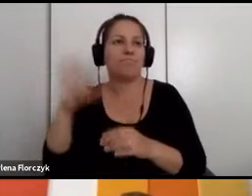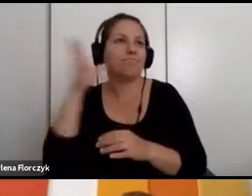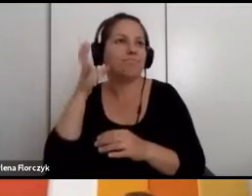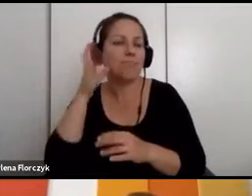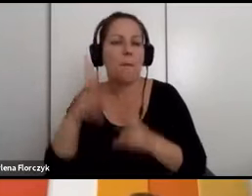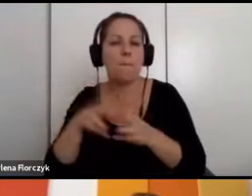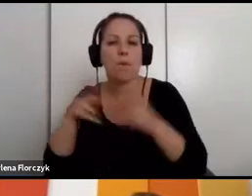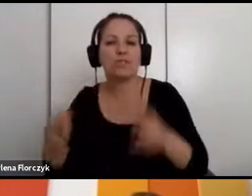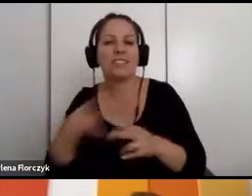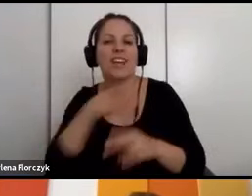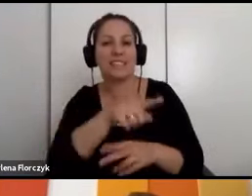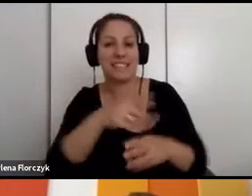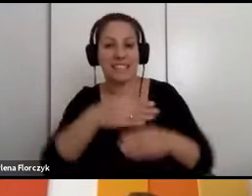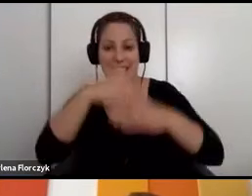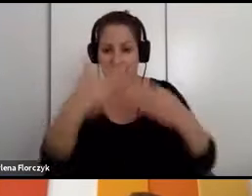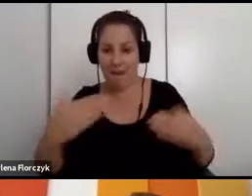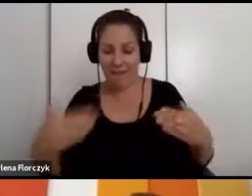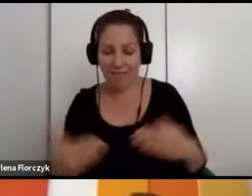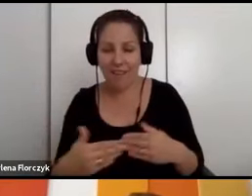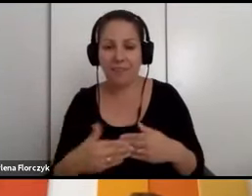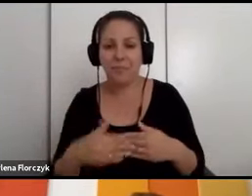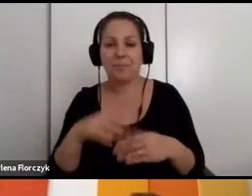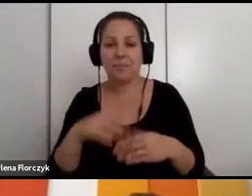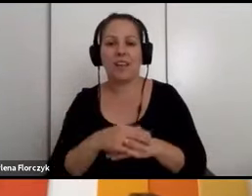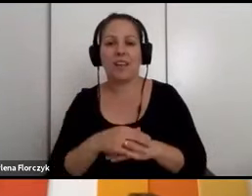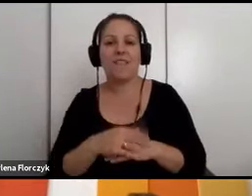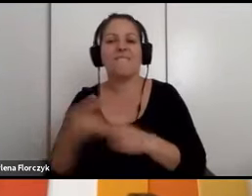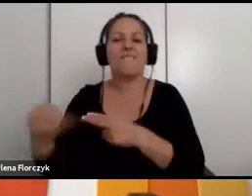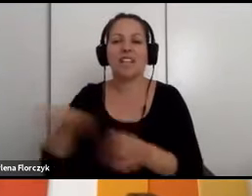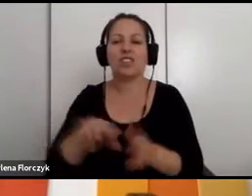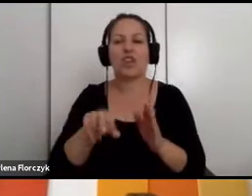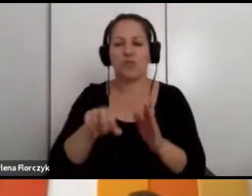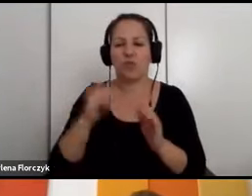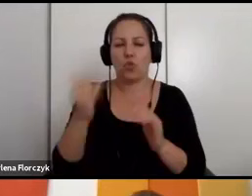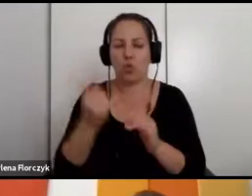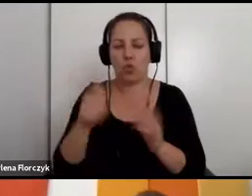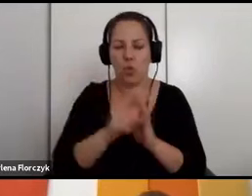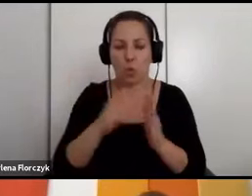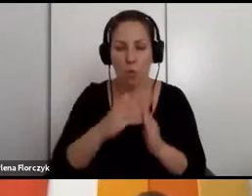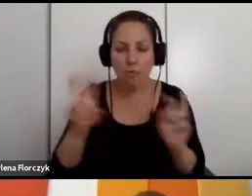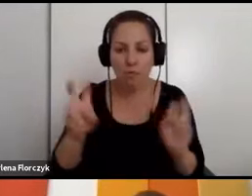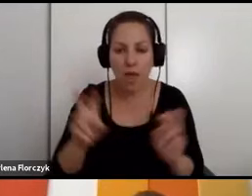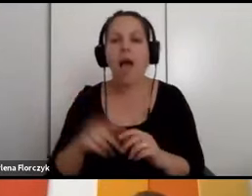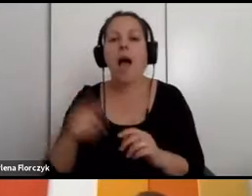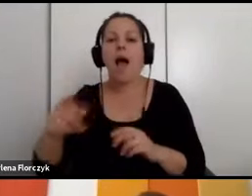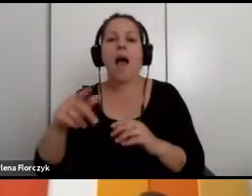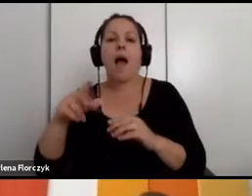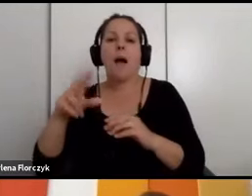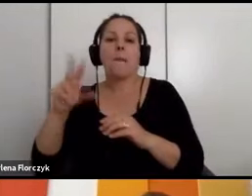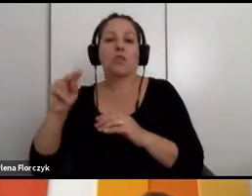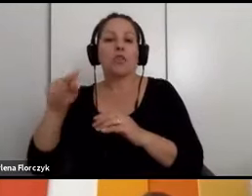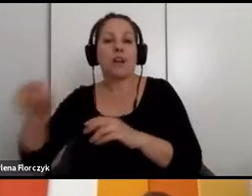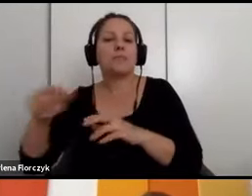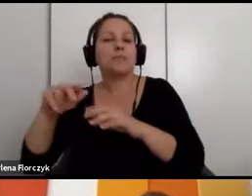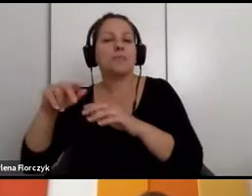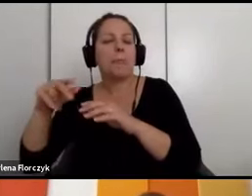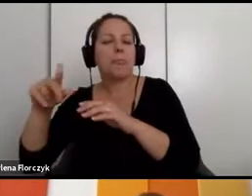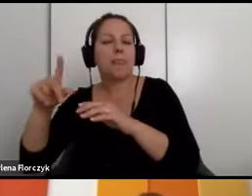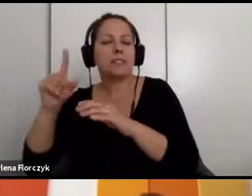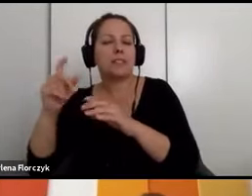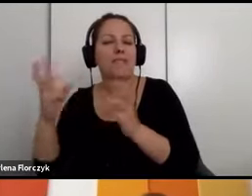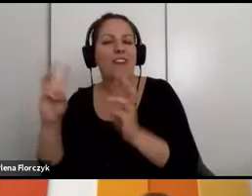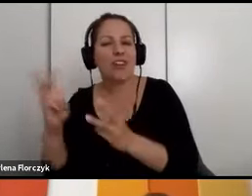podczas spektaklu. Wracać wciąż do domu. No a w poniedziałek prowadzimy warsztaty online, to jest taki trochę substytut warsztatów